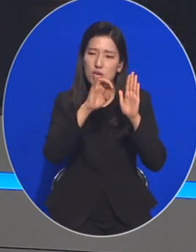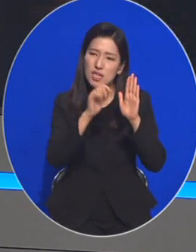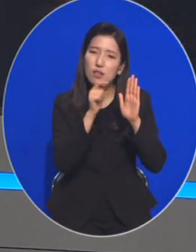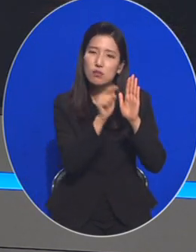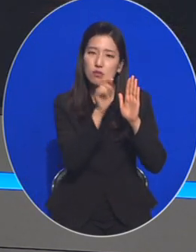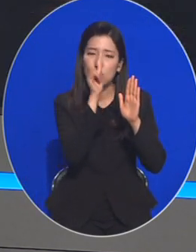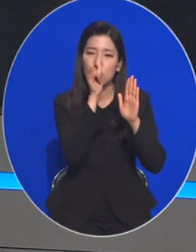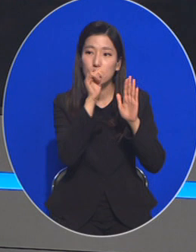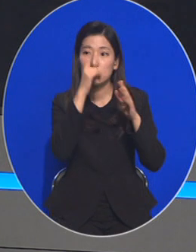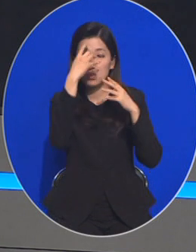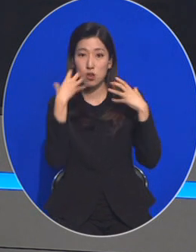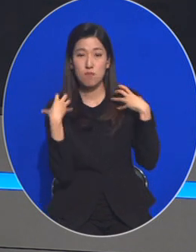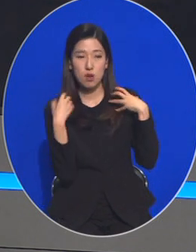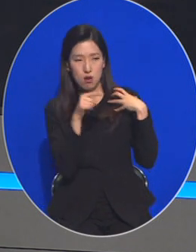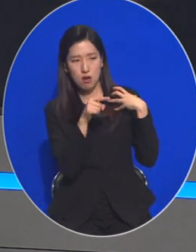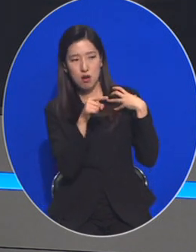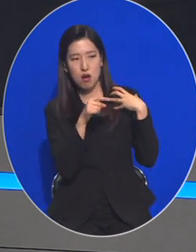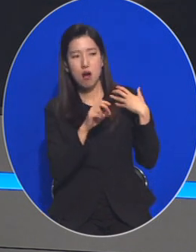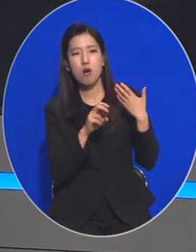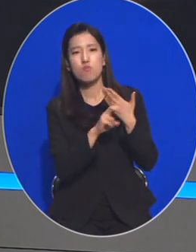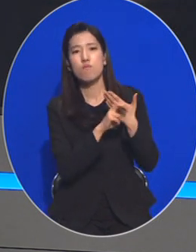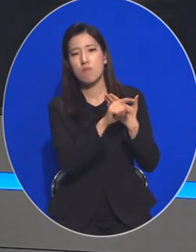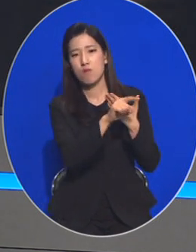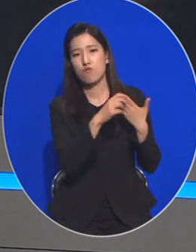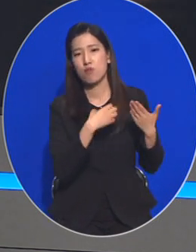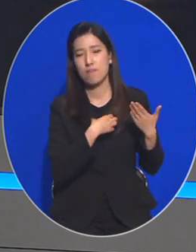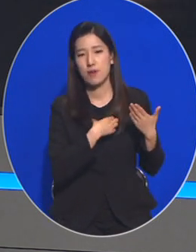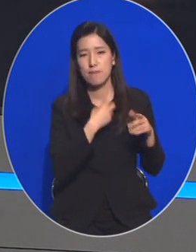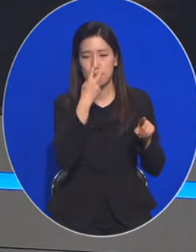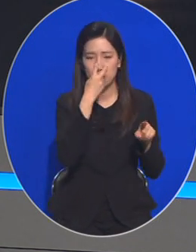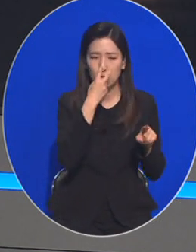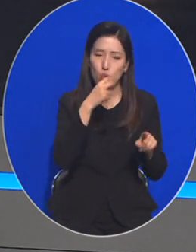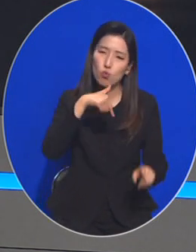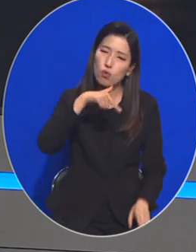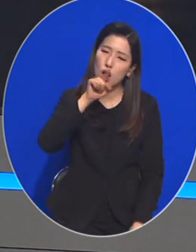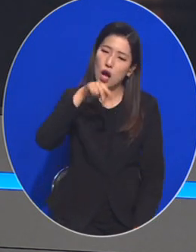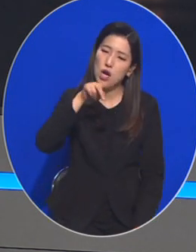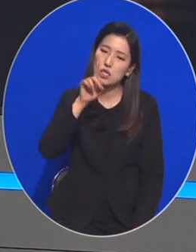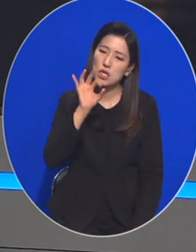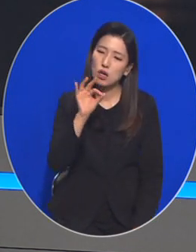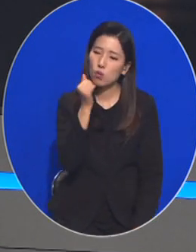정부가 단속에 나서기로 했습니다. 이 가상화폐가 뭐길래 그럴까요?